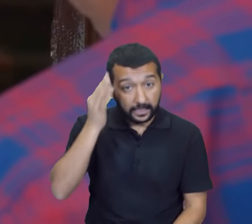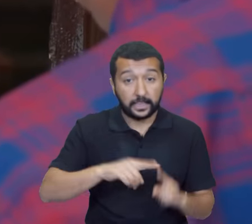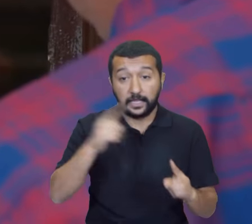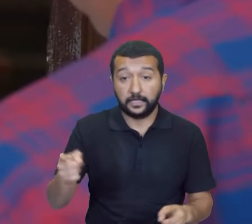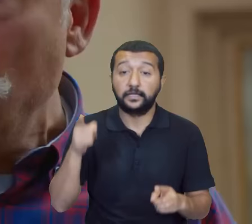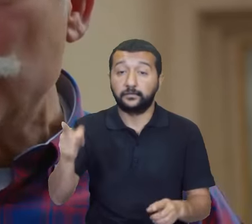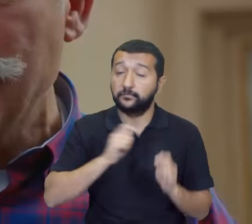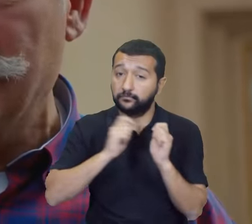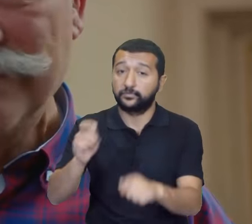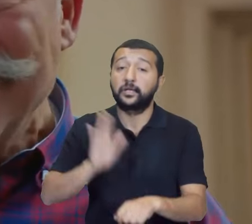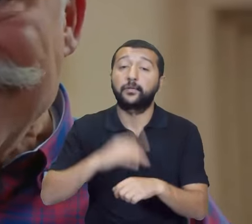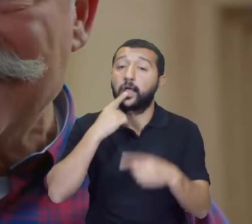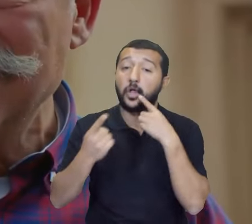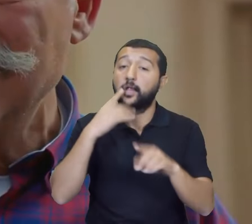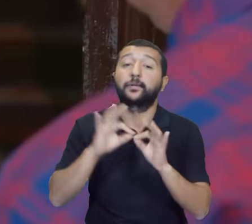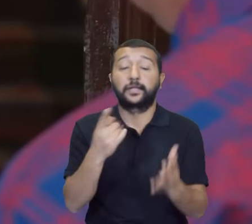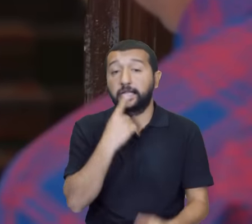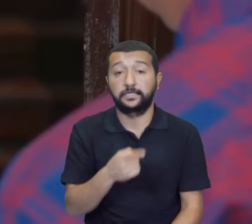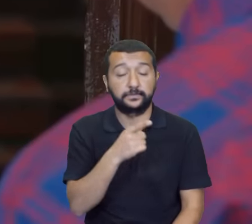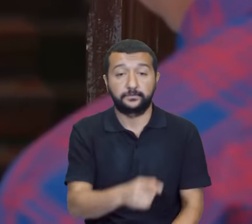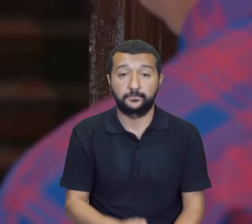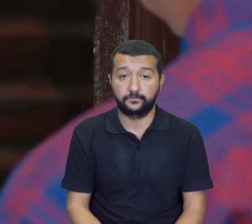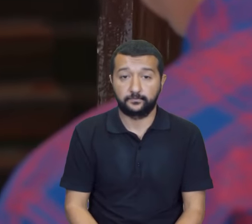gelene kadar tavır alalım, konuşmayalım. Ne dersin?